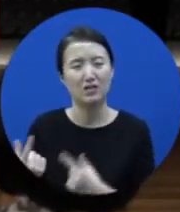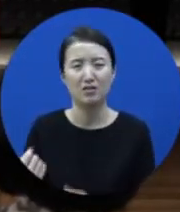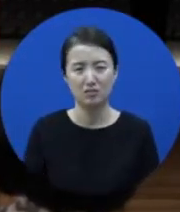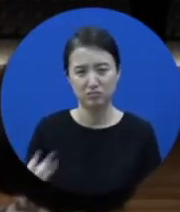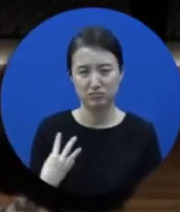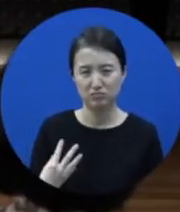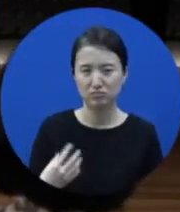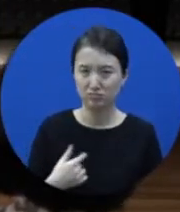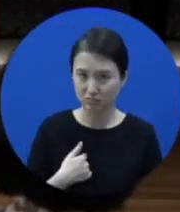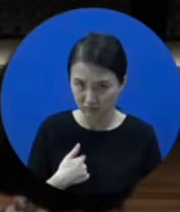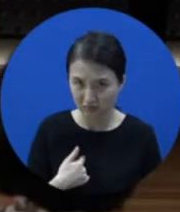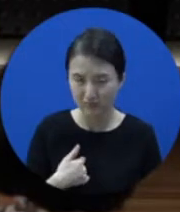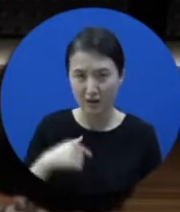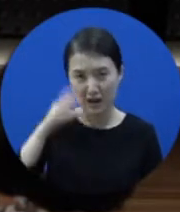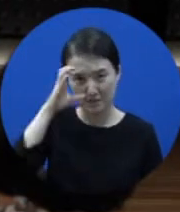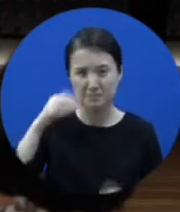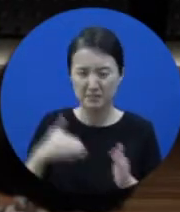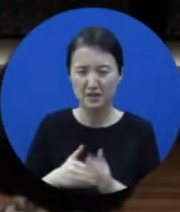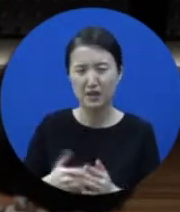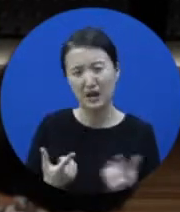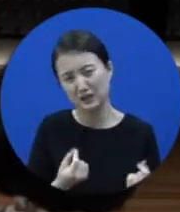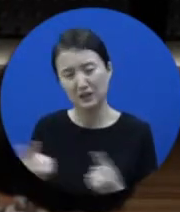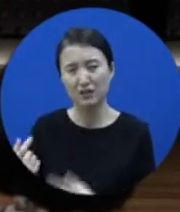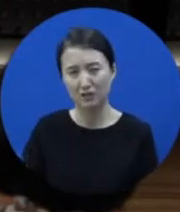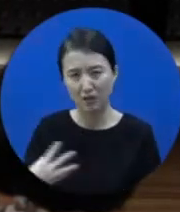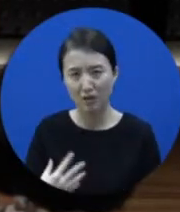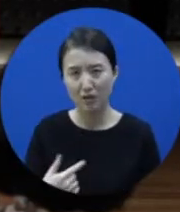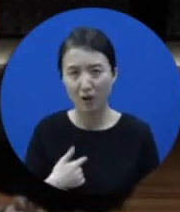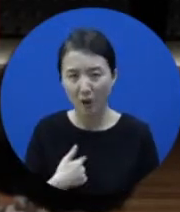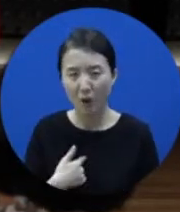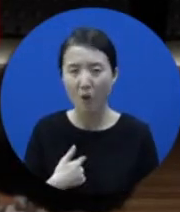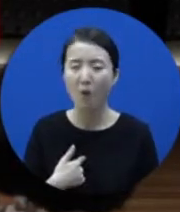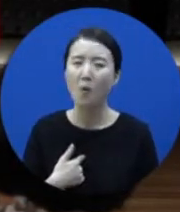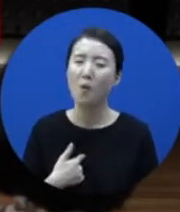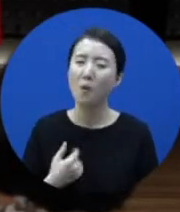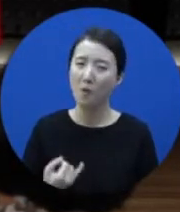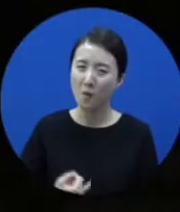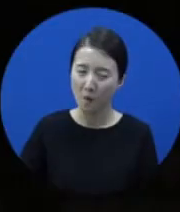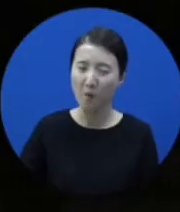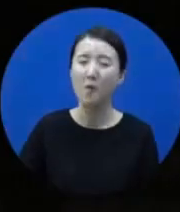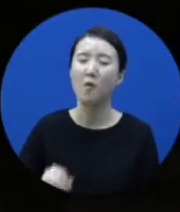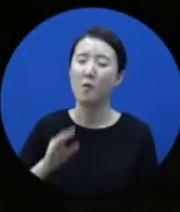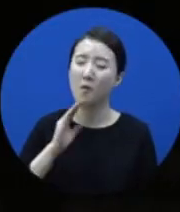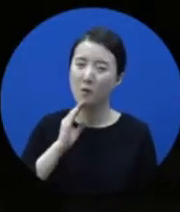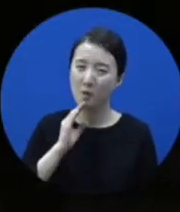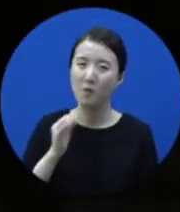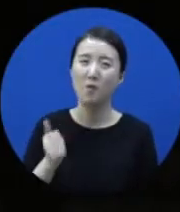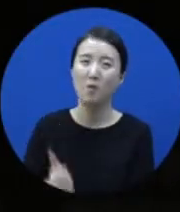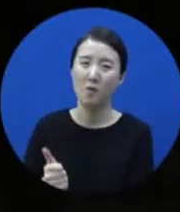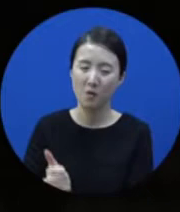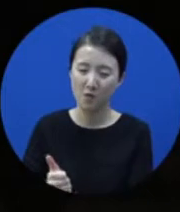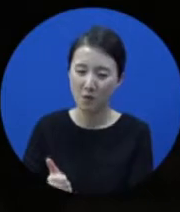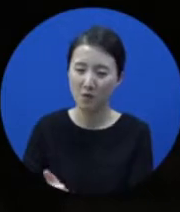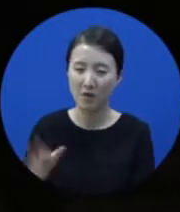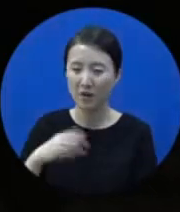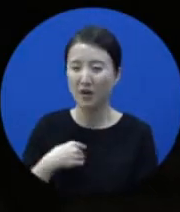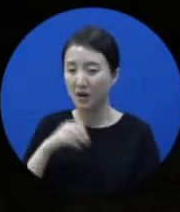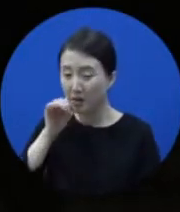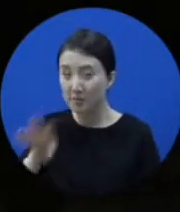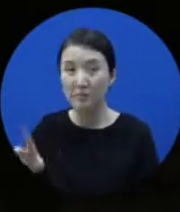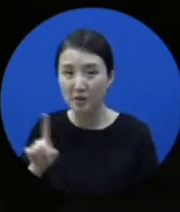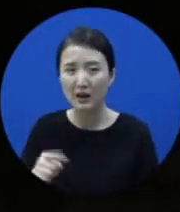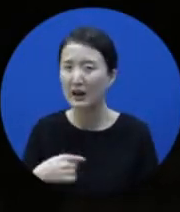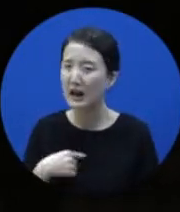제가 그 얘기를 들어서 굉장히 기특하기는 했지만 난 너랑 안 가. 제가 그